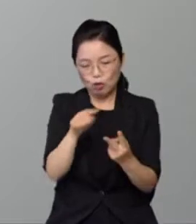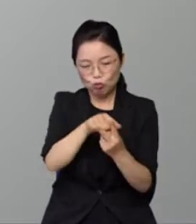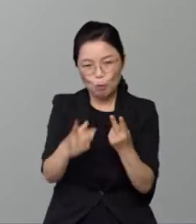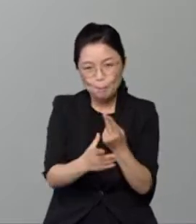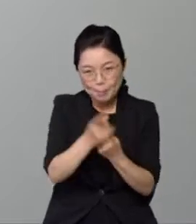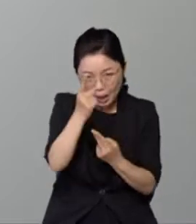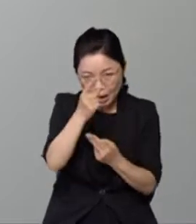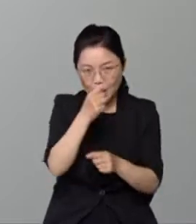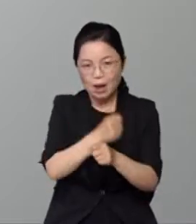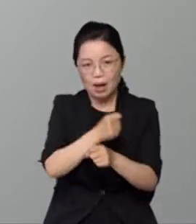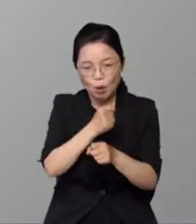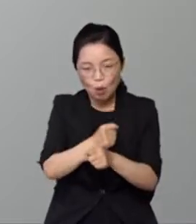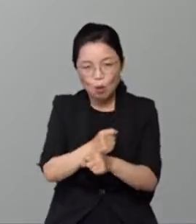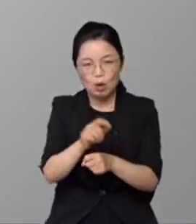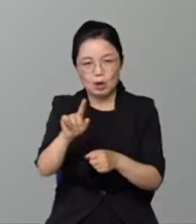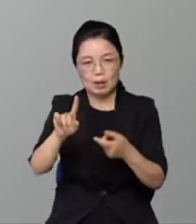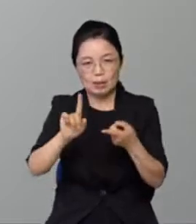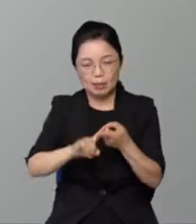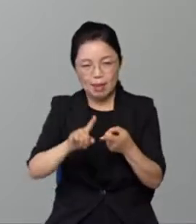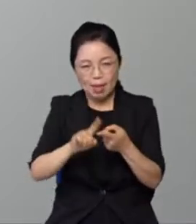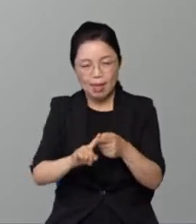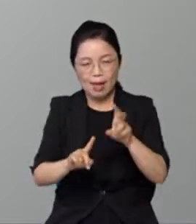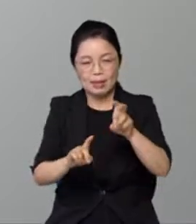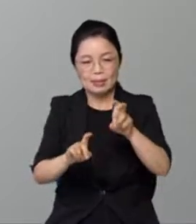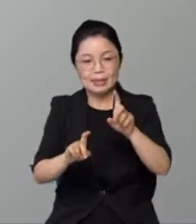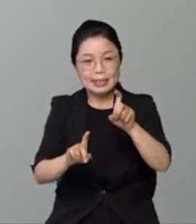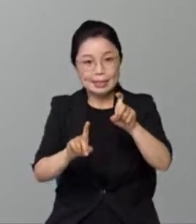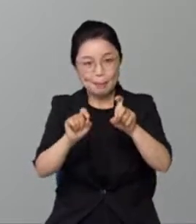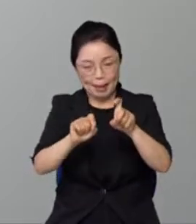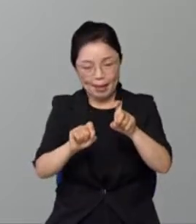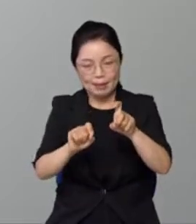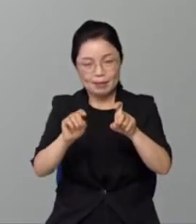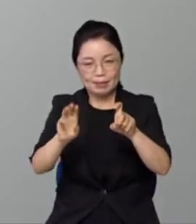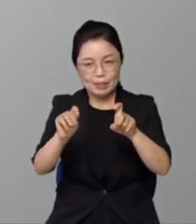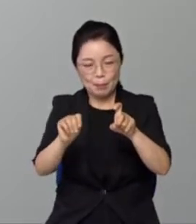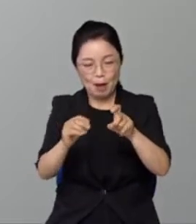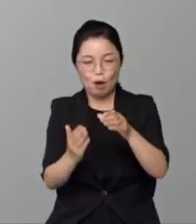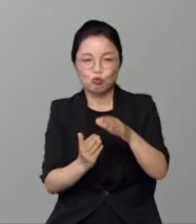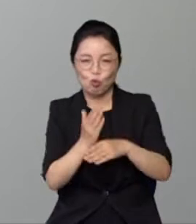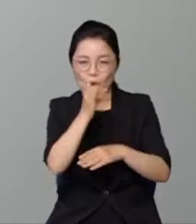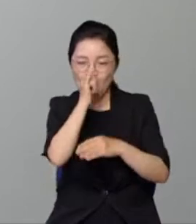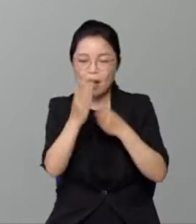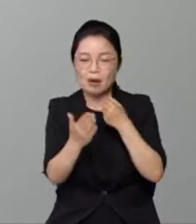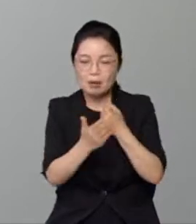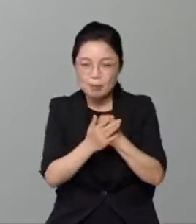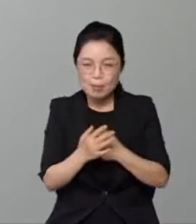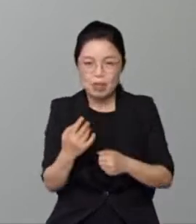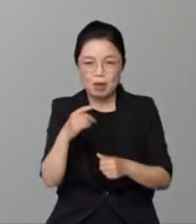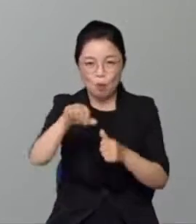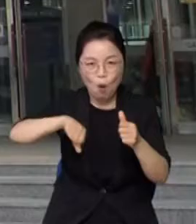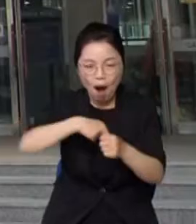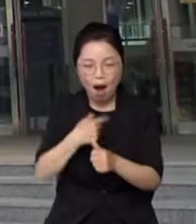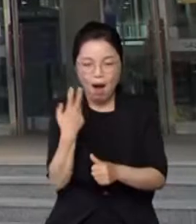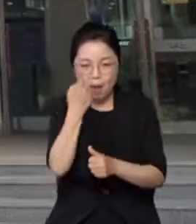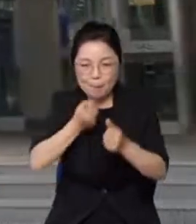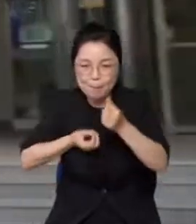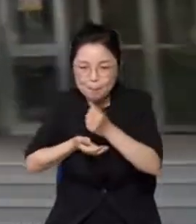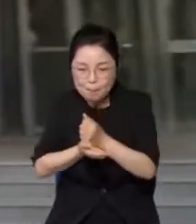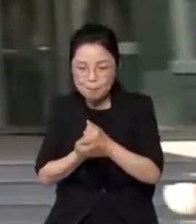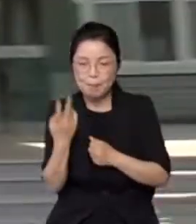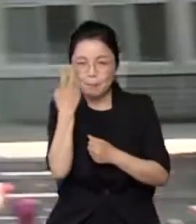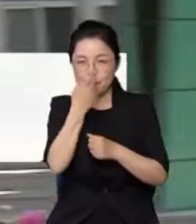간주해야 하고 전체 b 권 면적이 10만 제곱미터 를 넘는 만큼 환경 영향 평가 를 진행해야 한다고 판시 했습니다